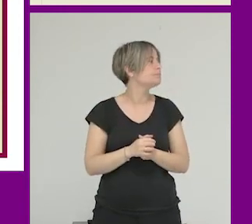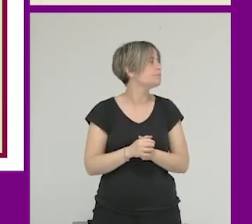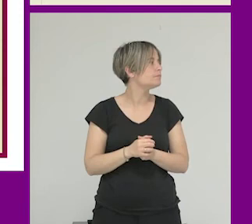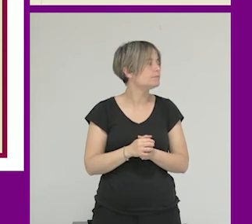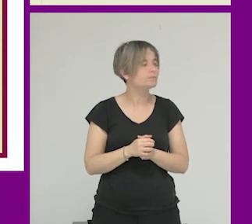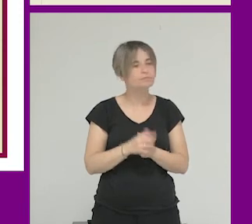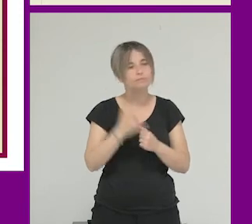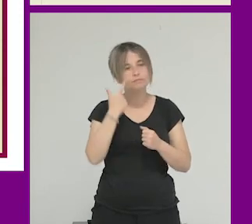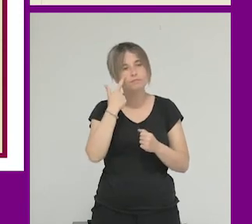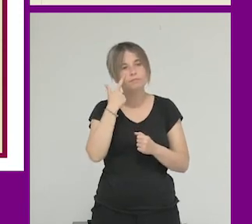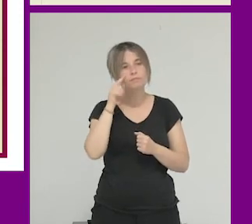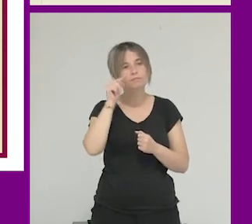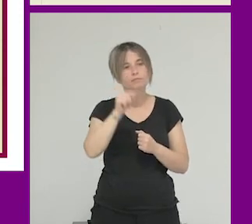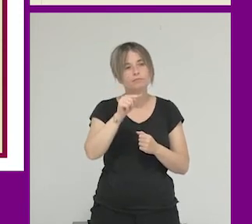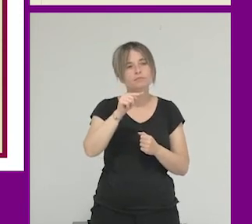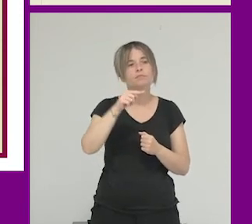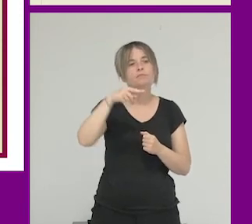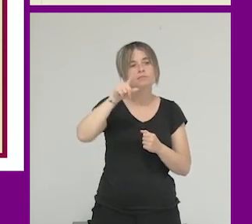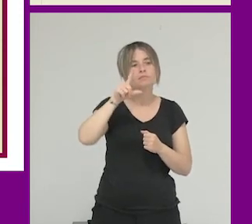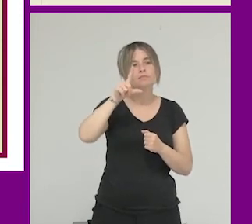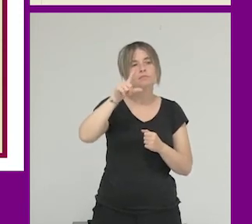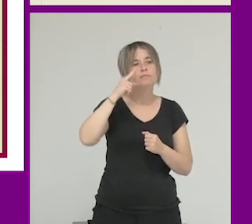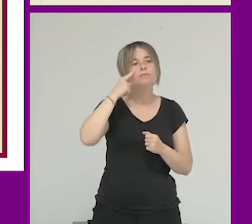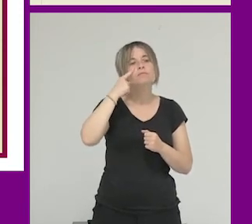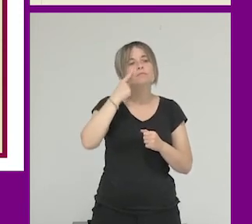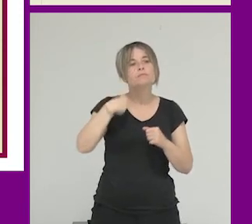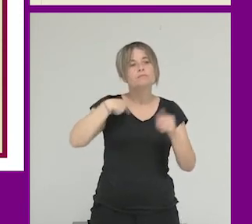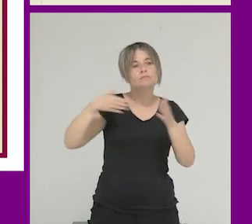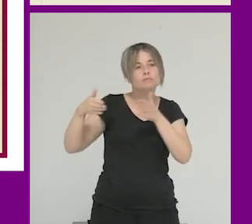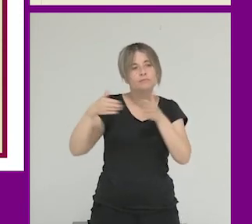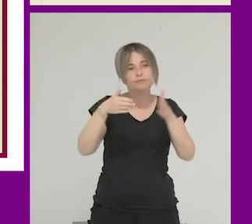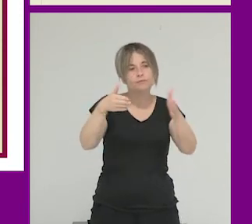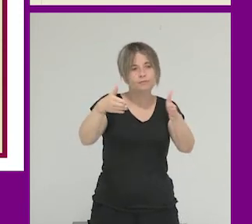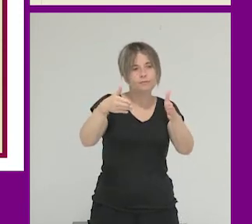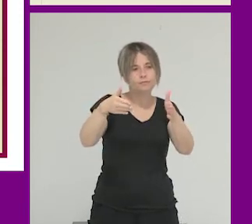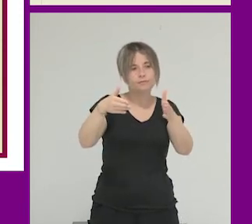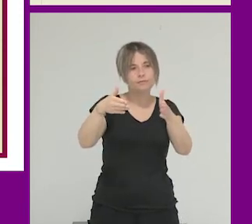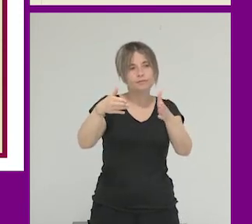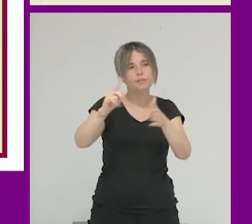Nelen ibilbidea nahiko interesantia da, ze ez bitartasunetik pasa egin da gero